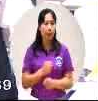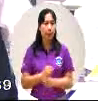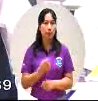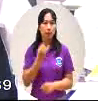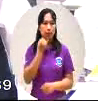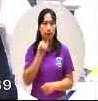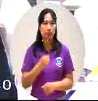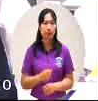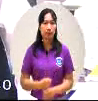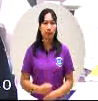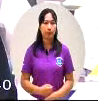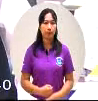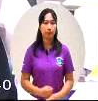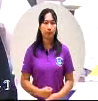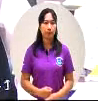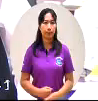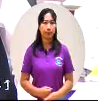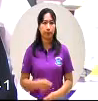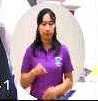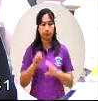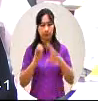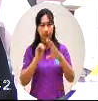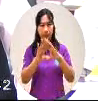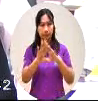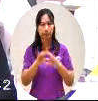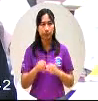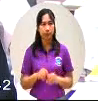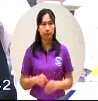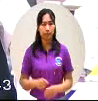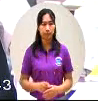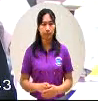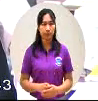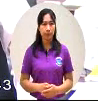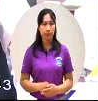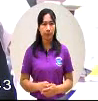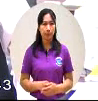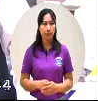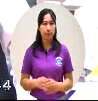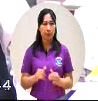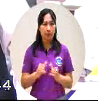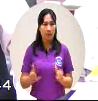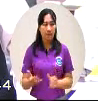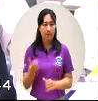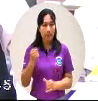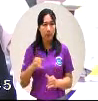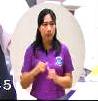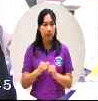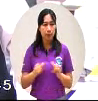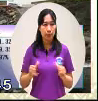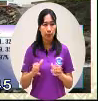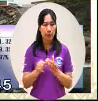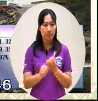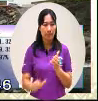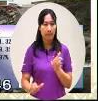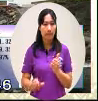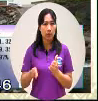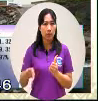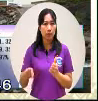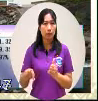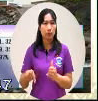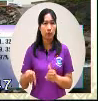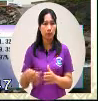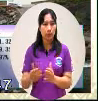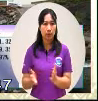好请坐观赏一下下一个民权这个是民生民生这个区块没